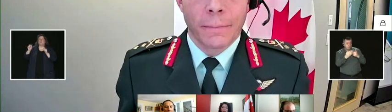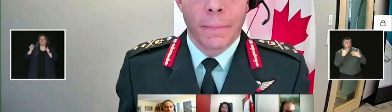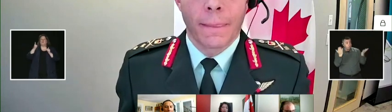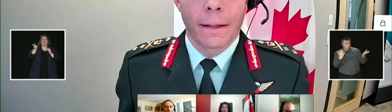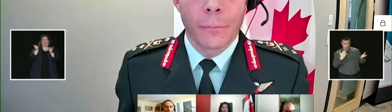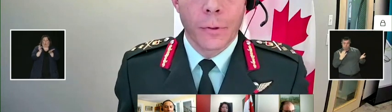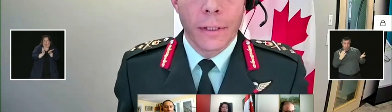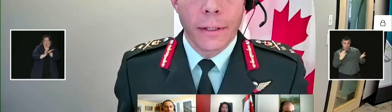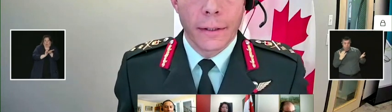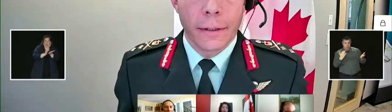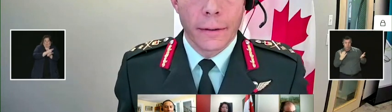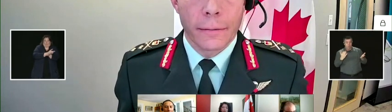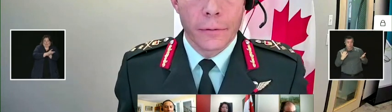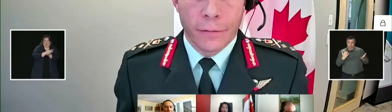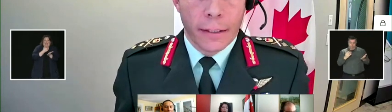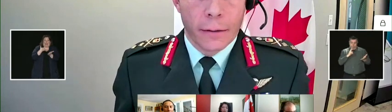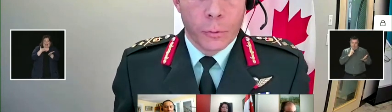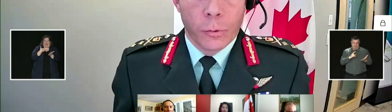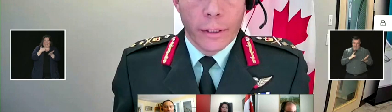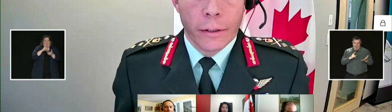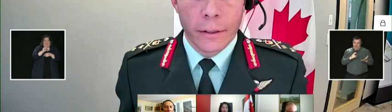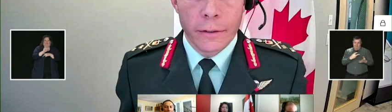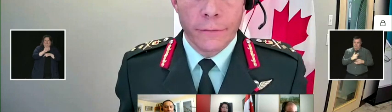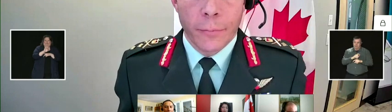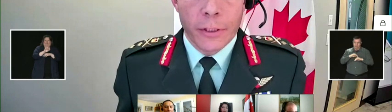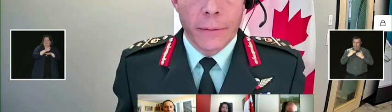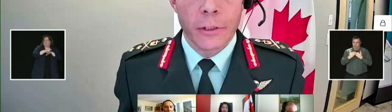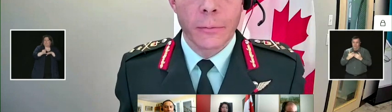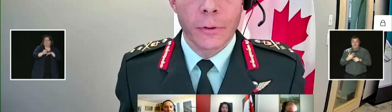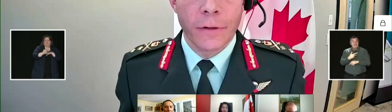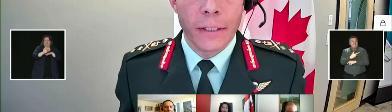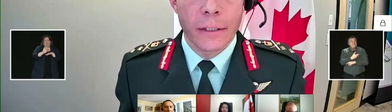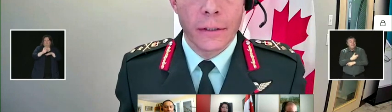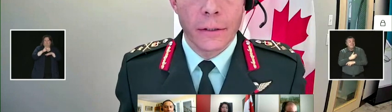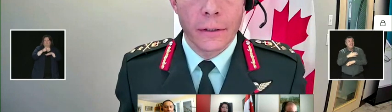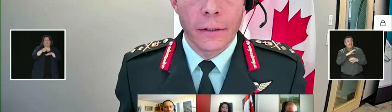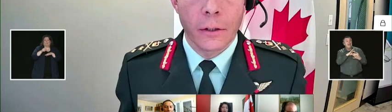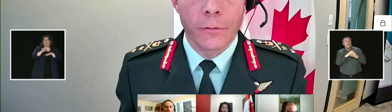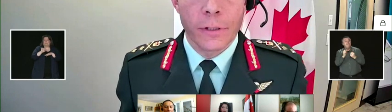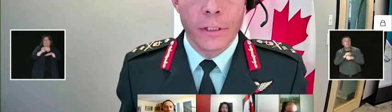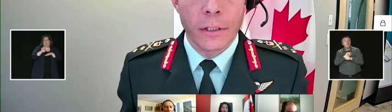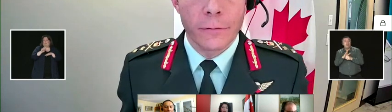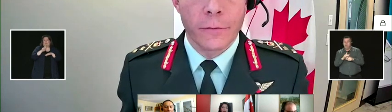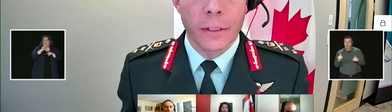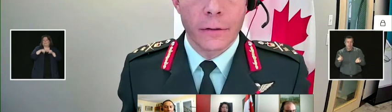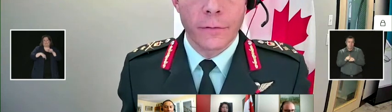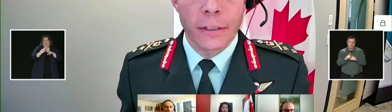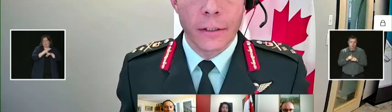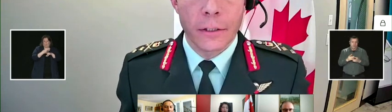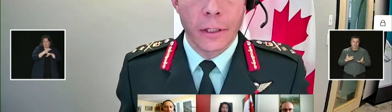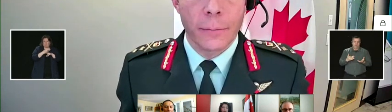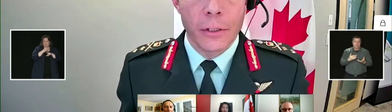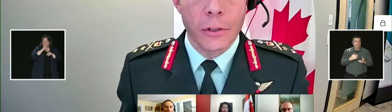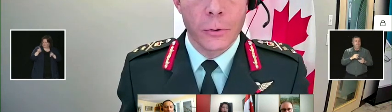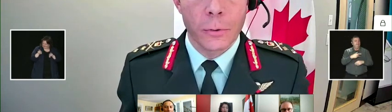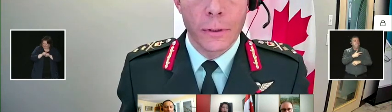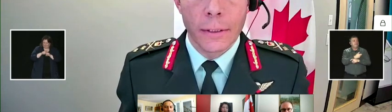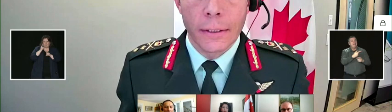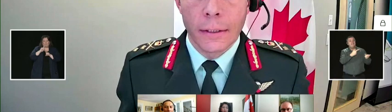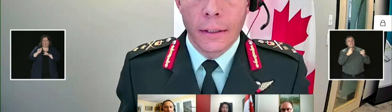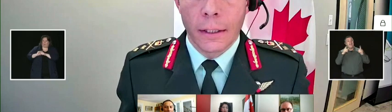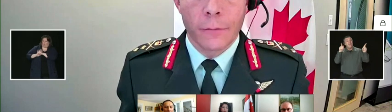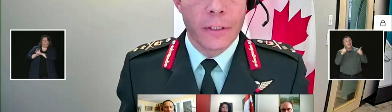d'expiration. Et puis, c'est vrai pour tous les cas. Alors, ça ne fait pas exception pour les vaccins de COVID-19 et de vaccins de Serum